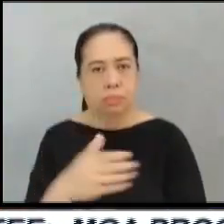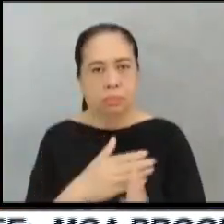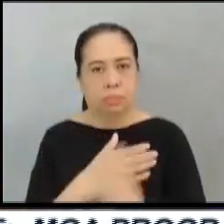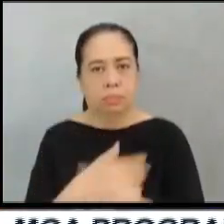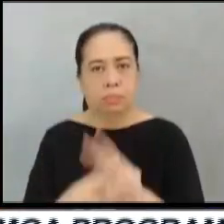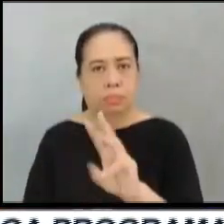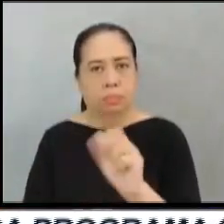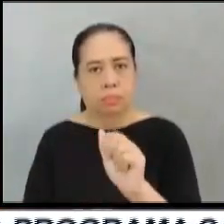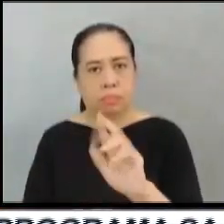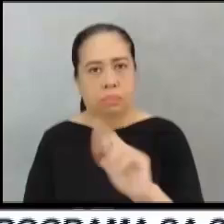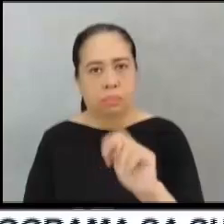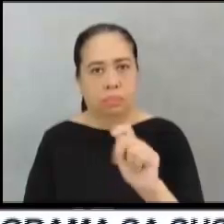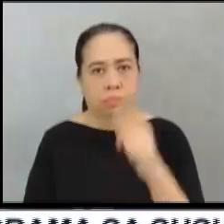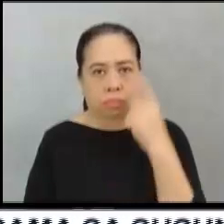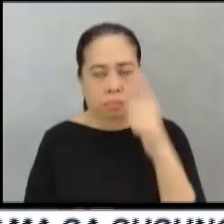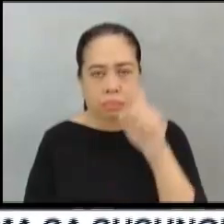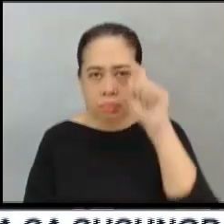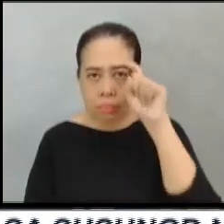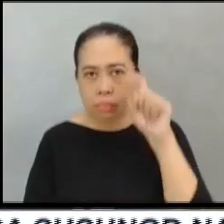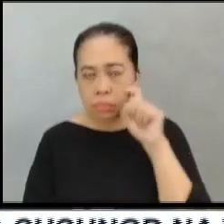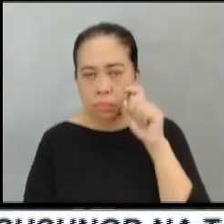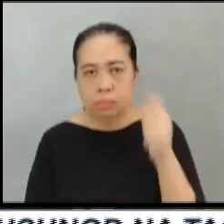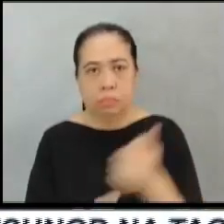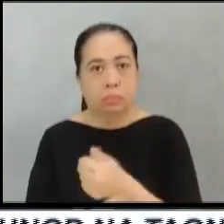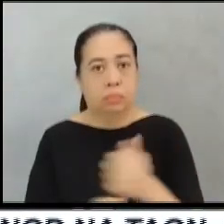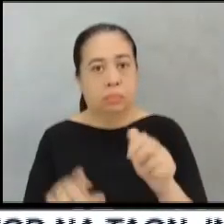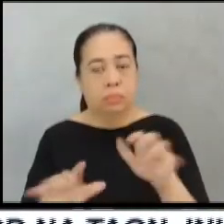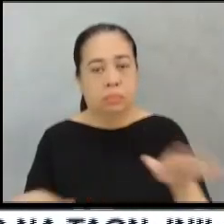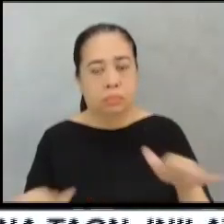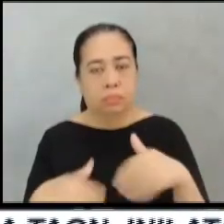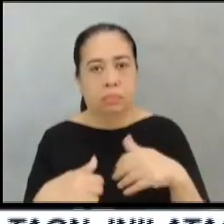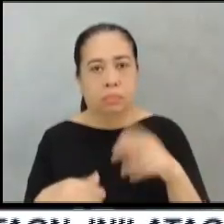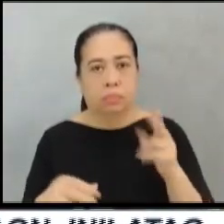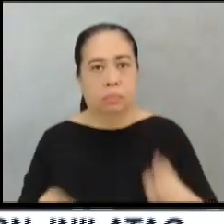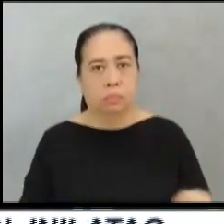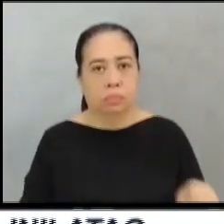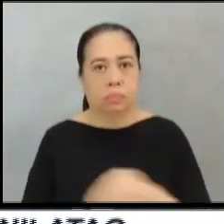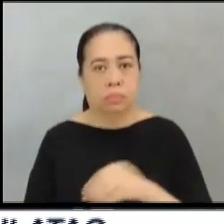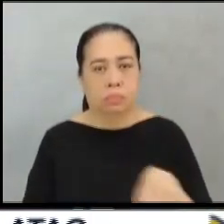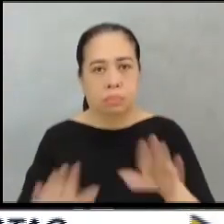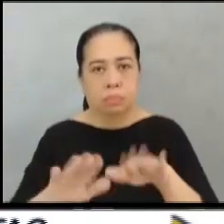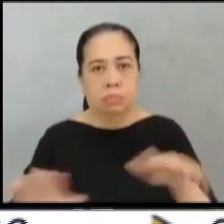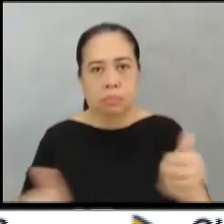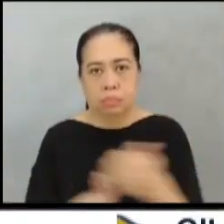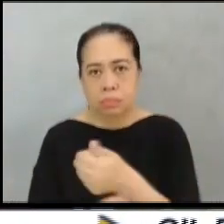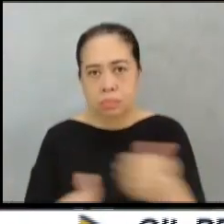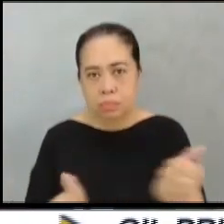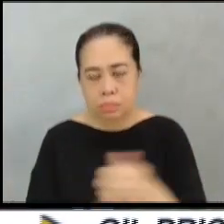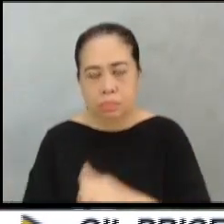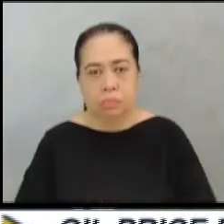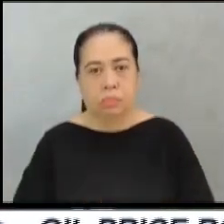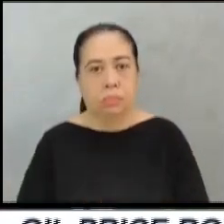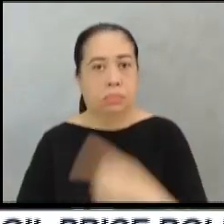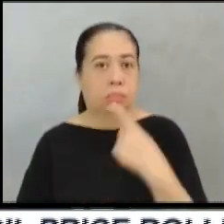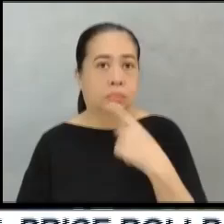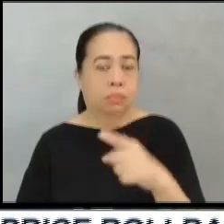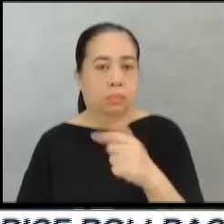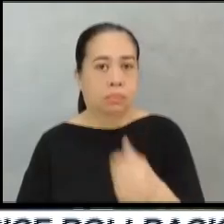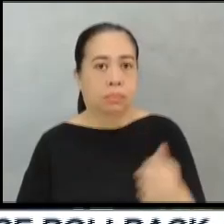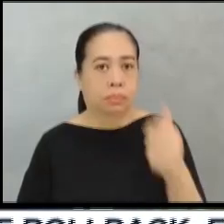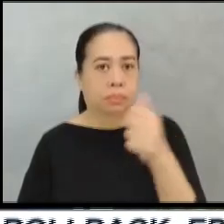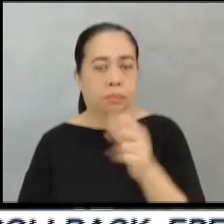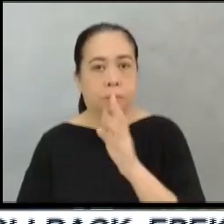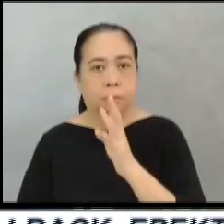mga kasong sexual abuse of minor, human trafficking at child abuse. Ang kay PNP spokesperson Colonel Jean Fajardo, hindi